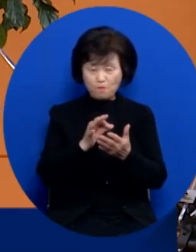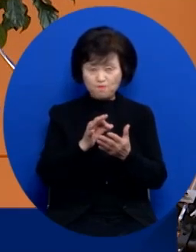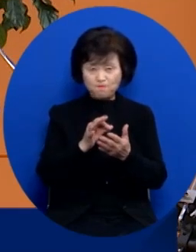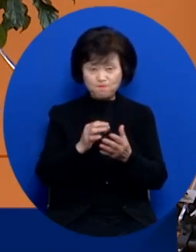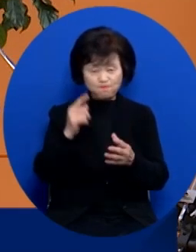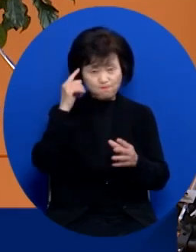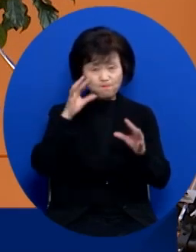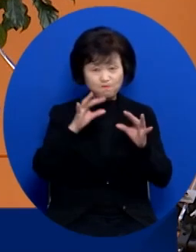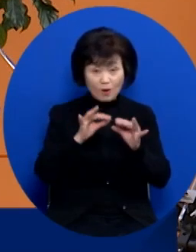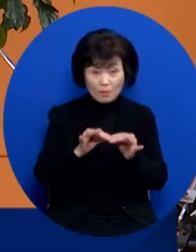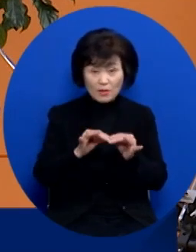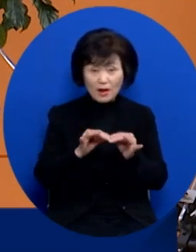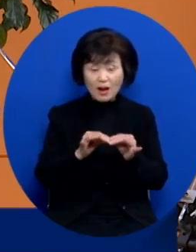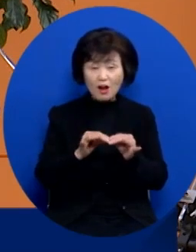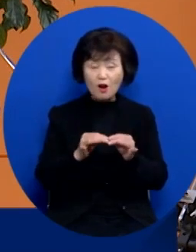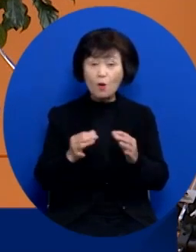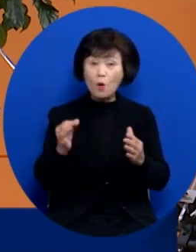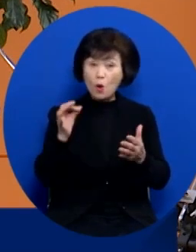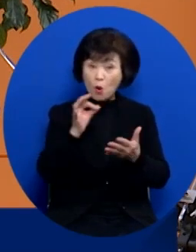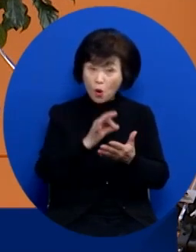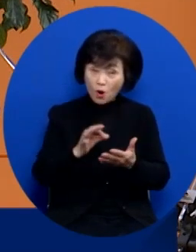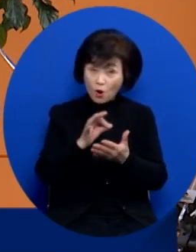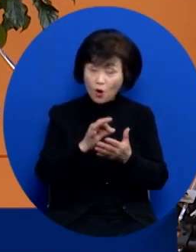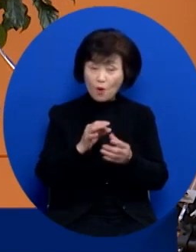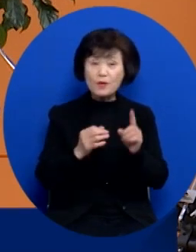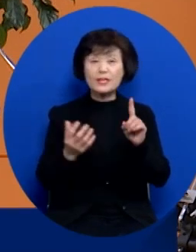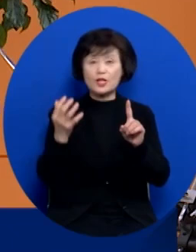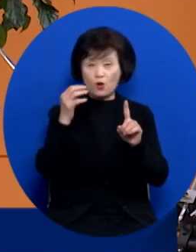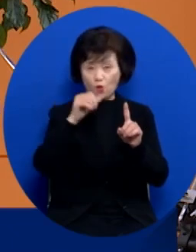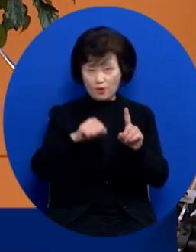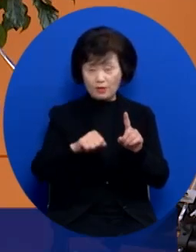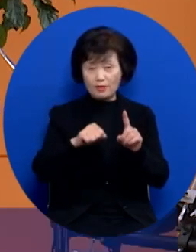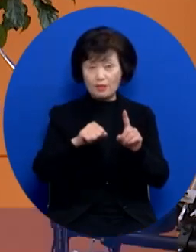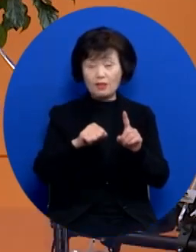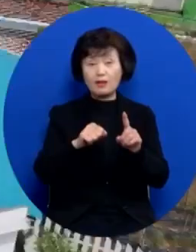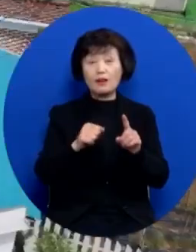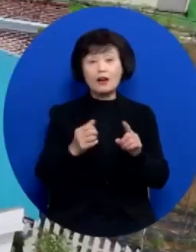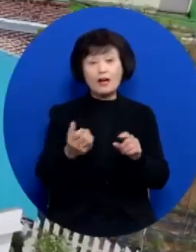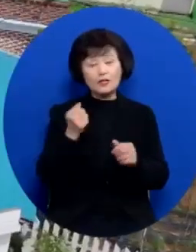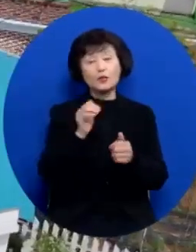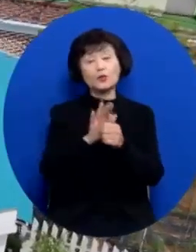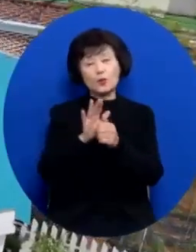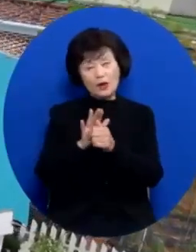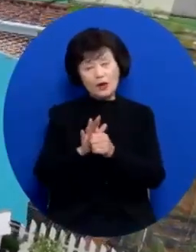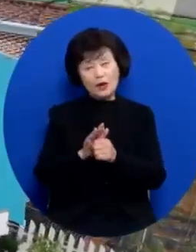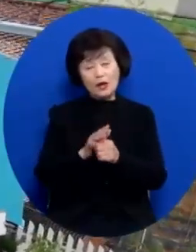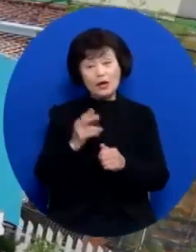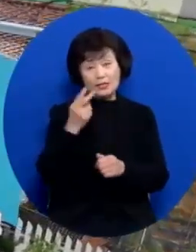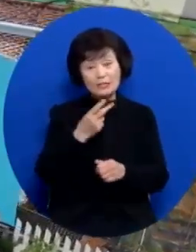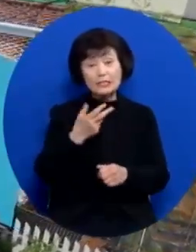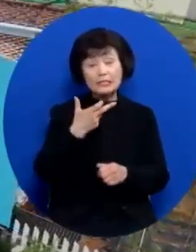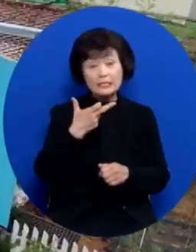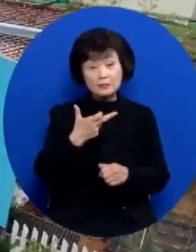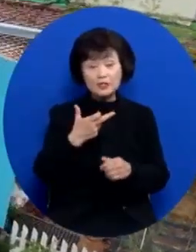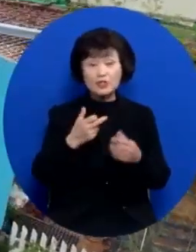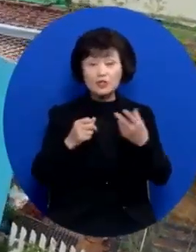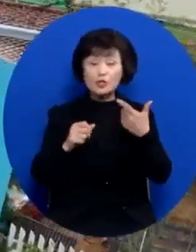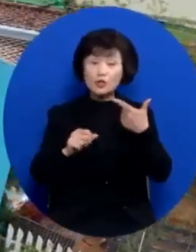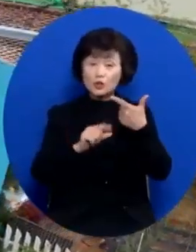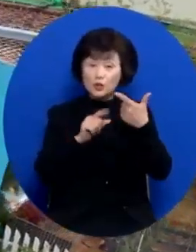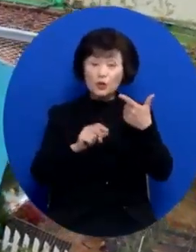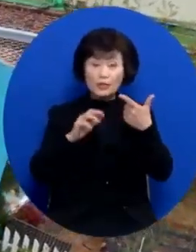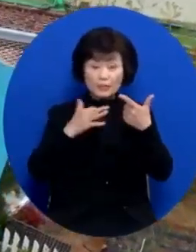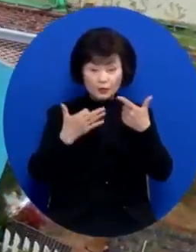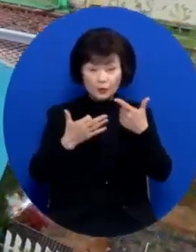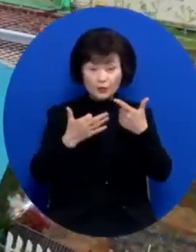헌금을 모았던 것이 근 1억이라는 헌금이 참 들어왔습니다. 2017년 6월 19일 합산교회는